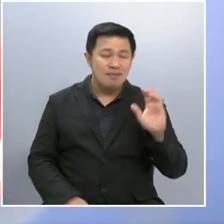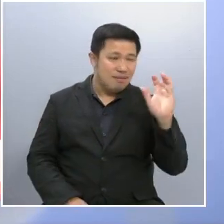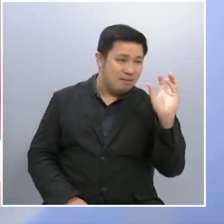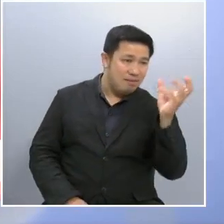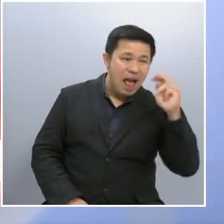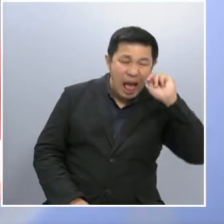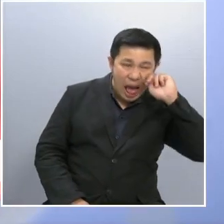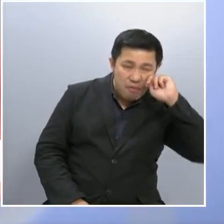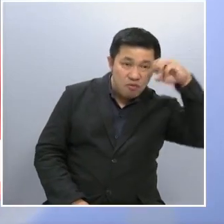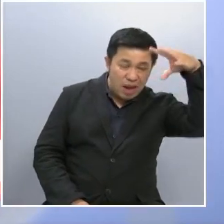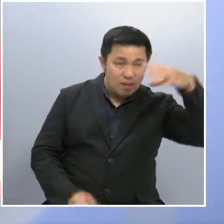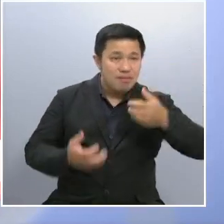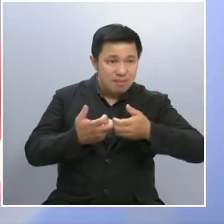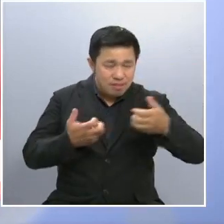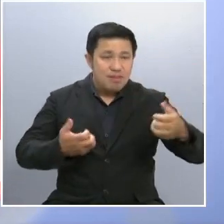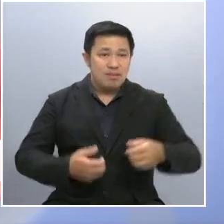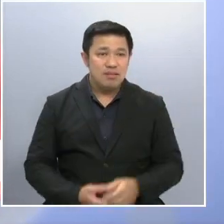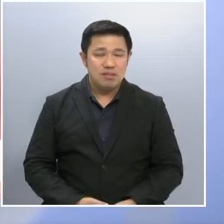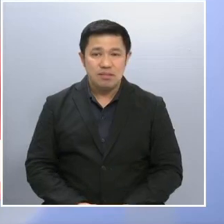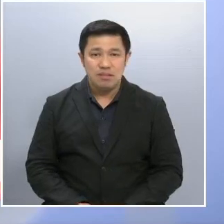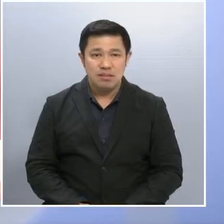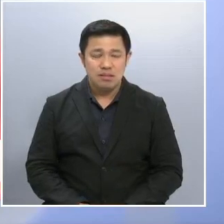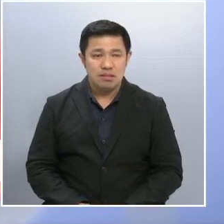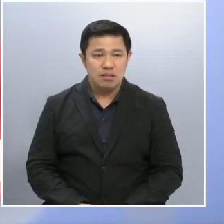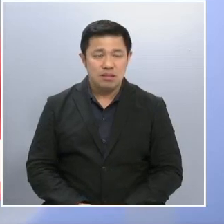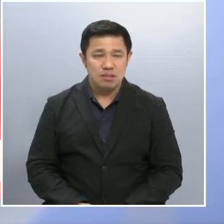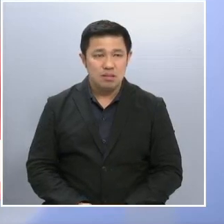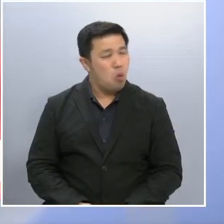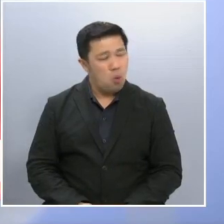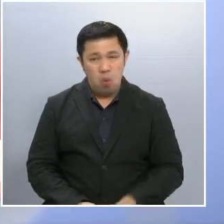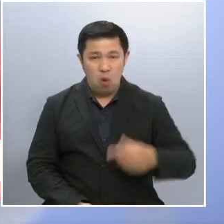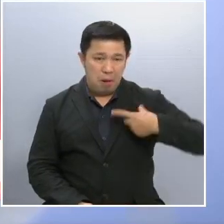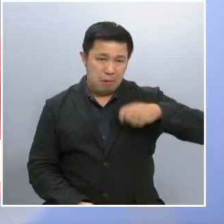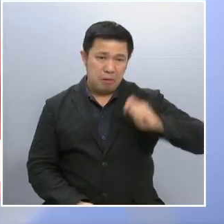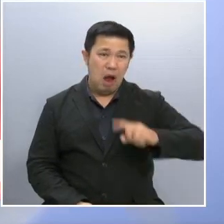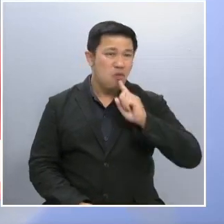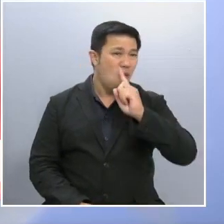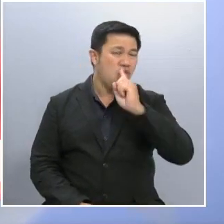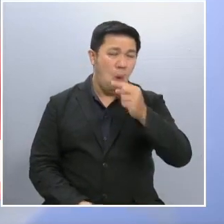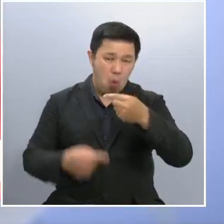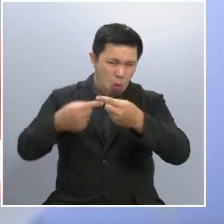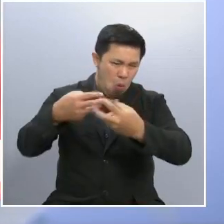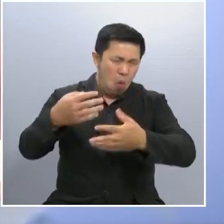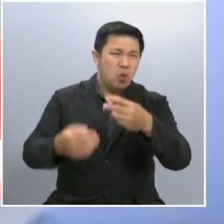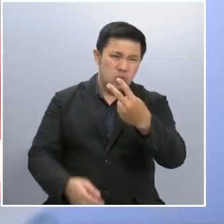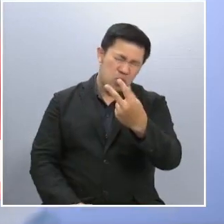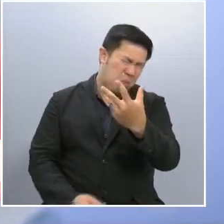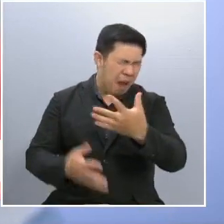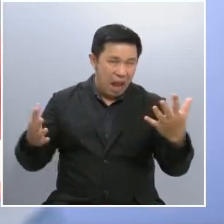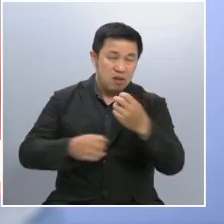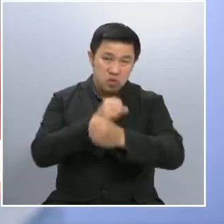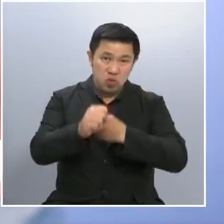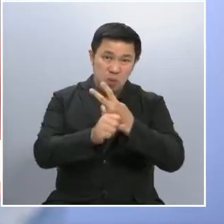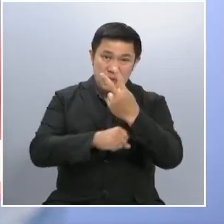อร์น้ำนี่เรื่องอยู่ในศาลไม่รู้กี่เรื่องแล้วสองสามปีแล้วที่ผ่านมาขึ้นศ